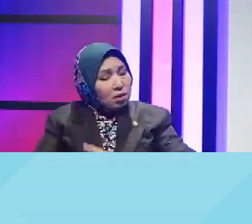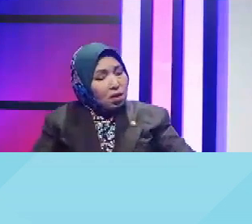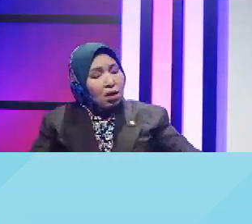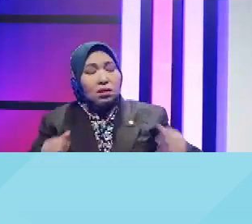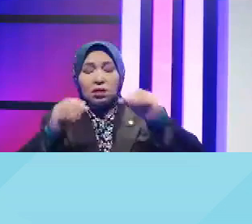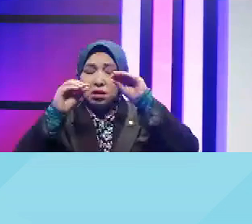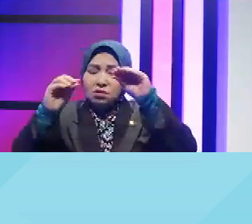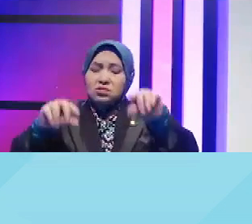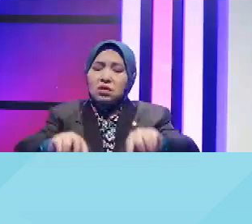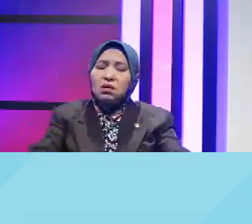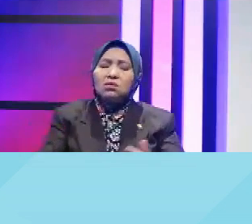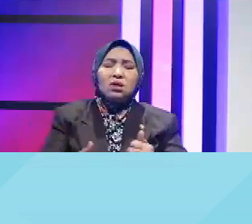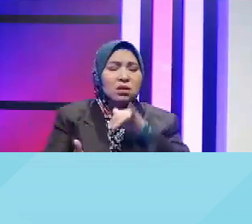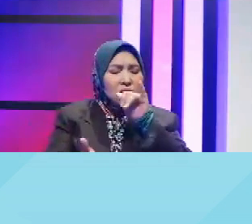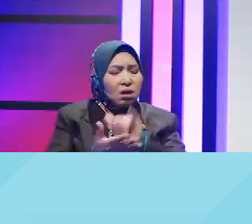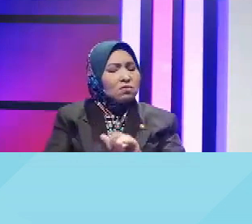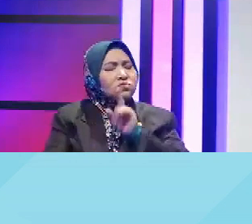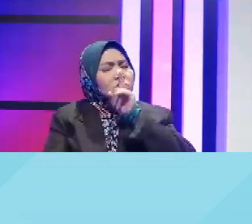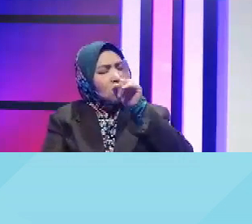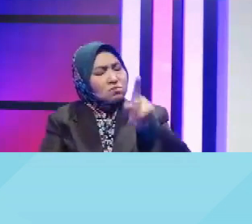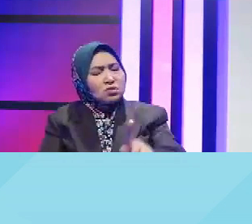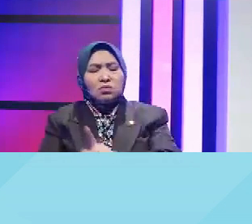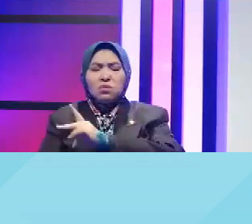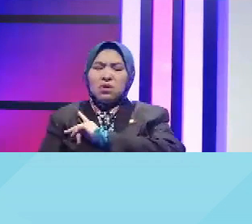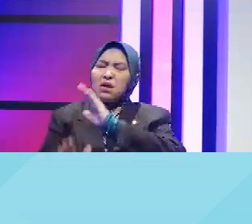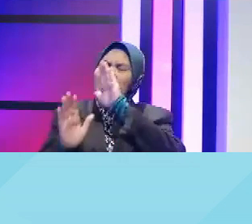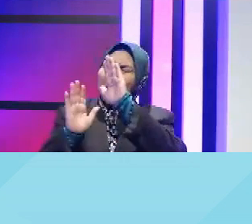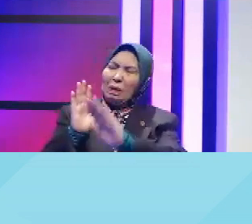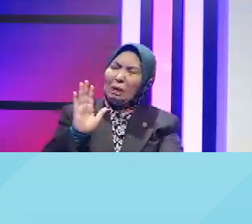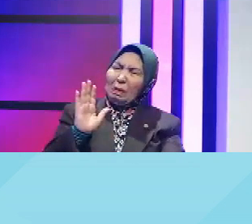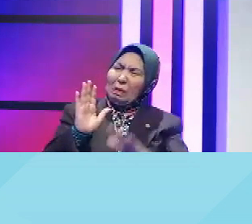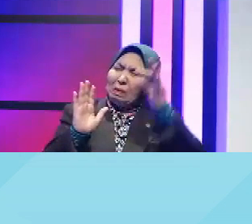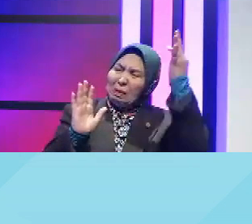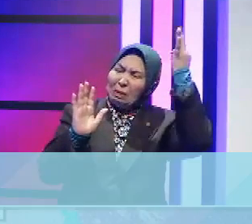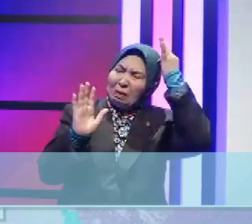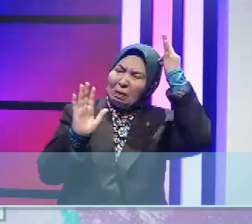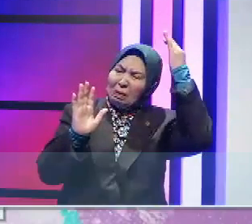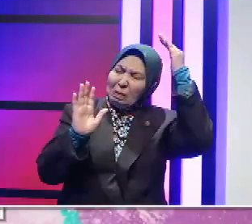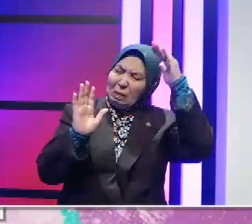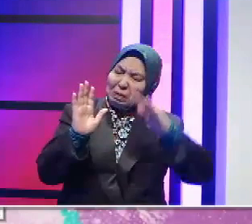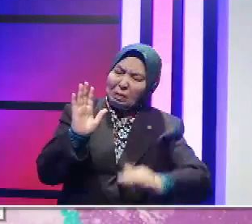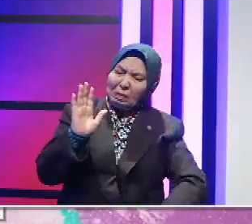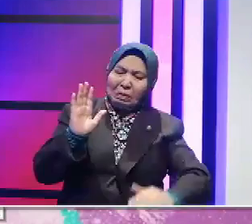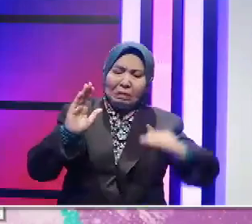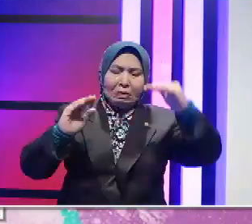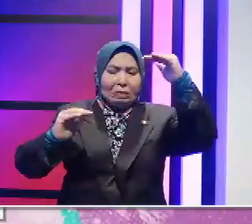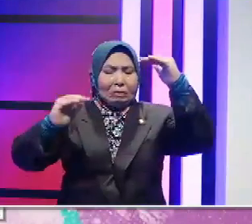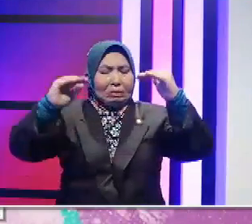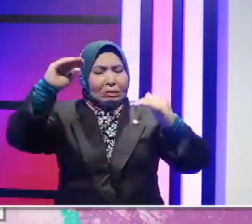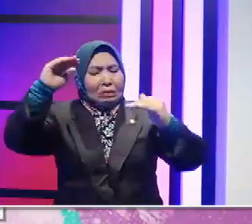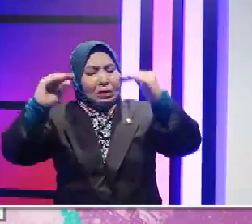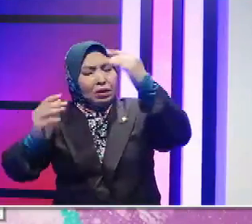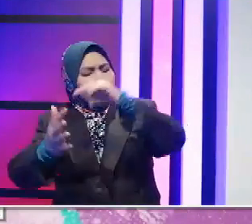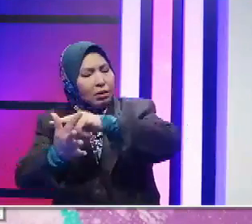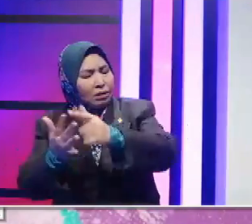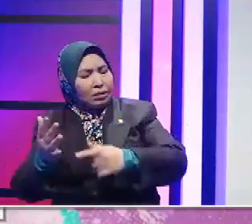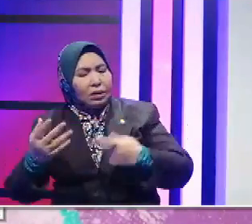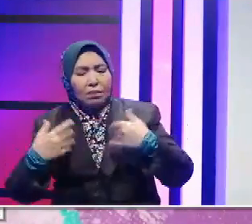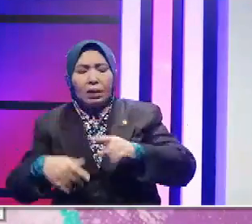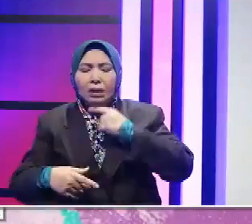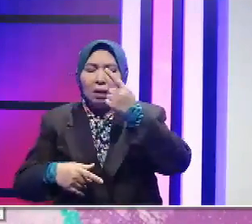وأنه كان يقول سفيهنا على الله